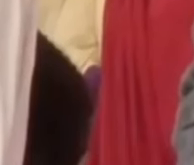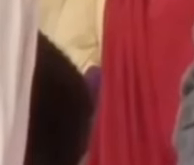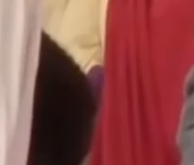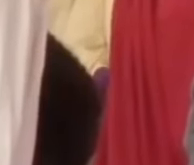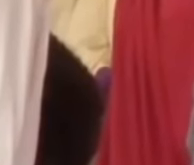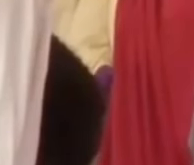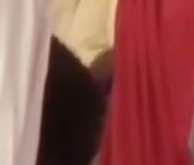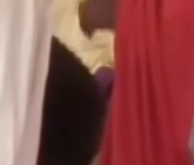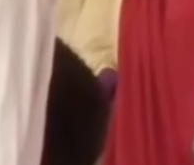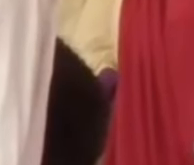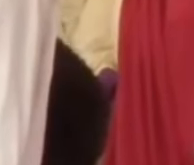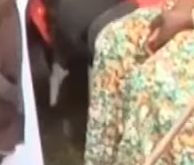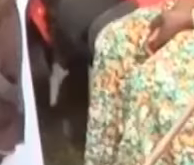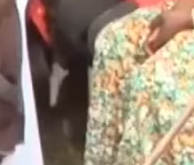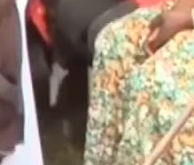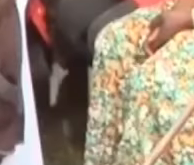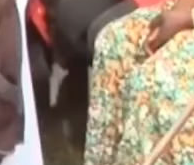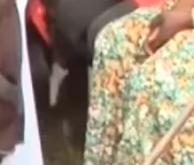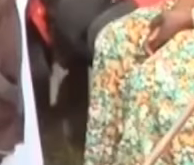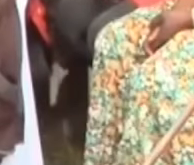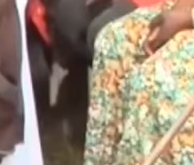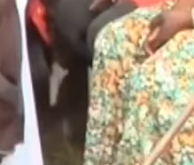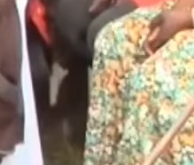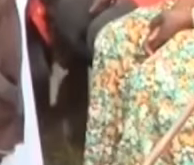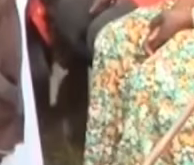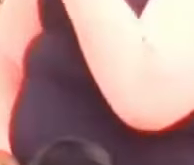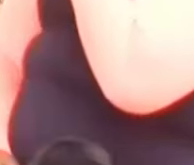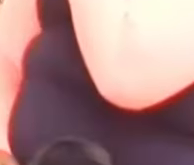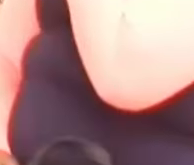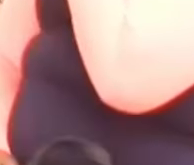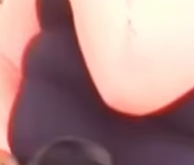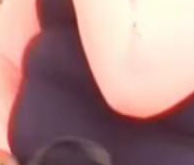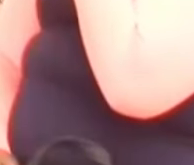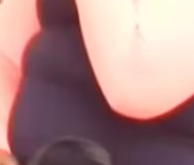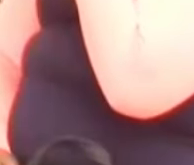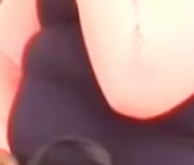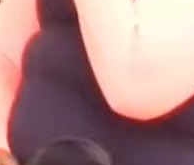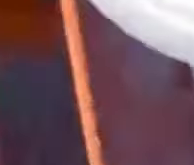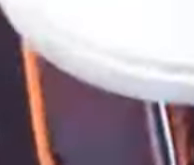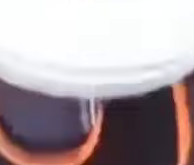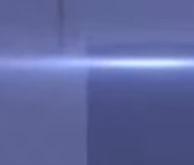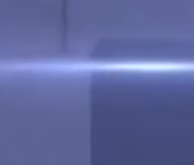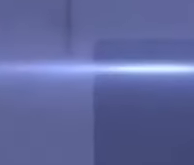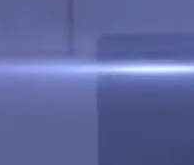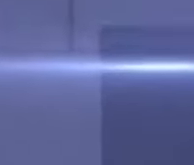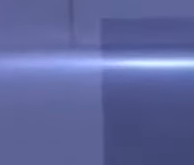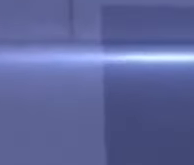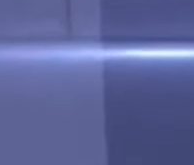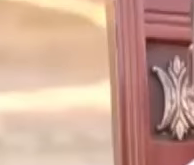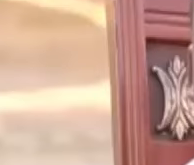abasima tuko okubumbulukwa kwa Kasasira ekiteezi beetabye mu kusaba Kisaka n'abasaba okwekwasa Katonda.